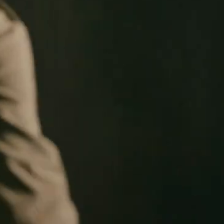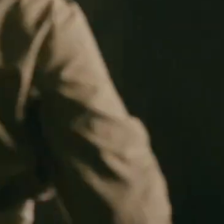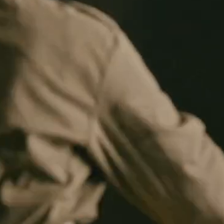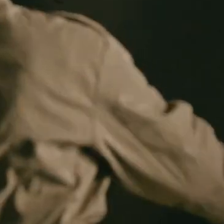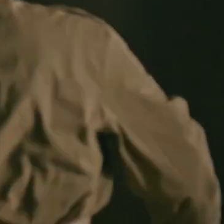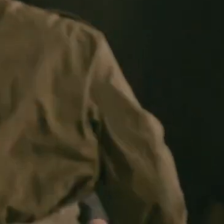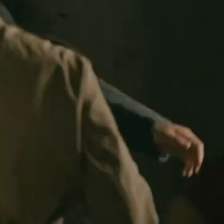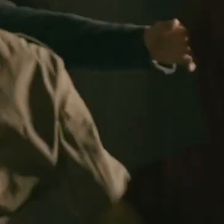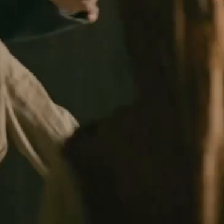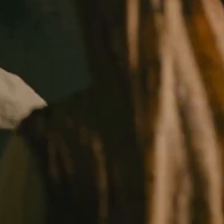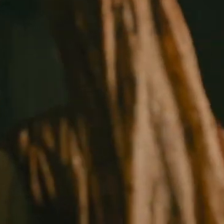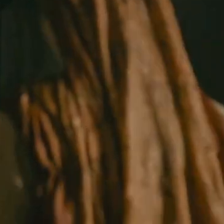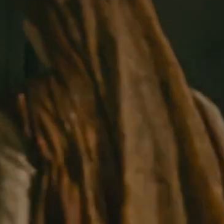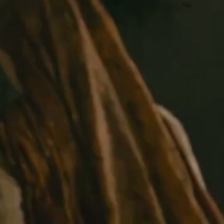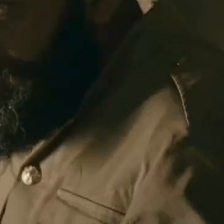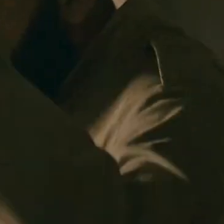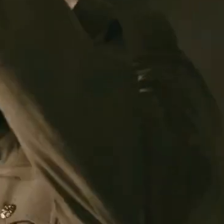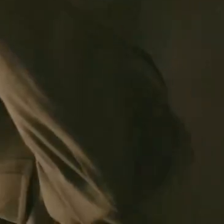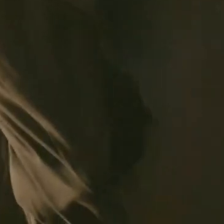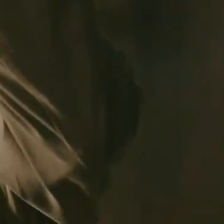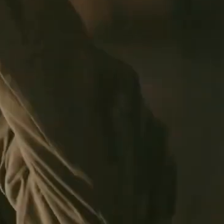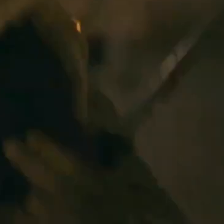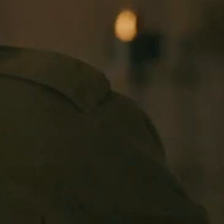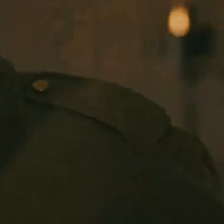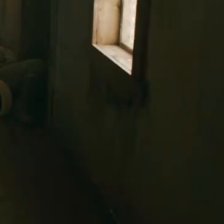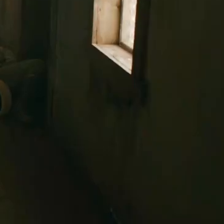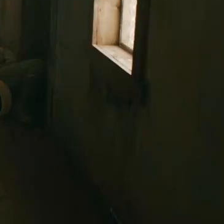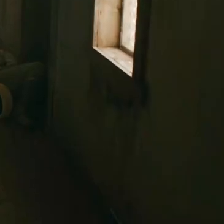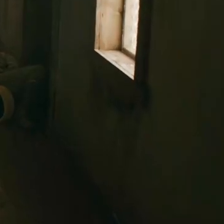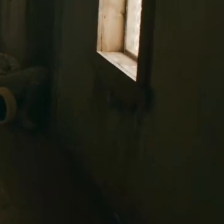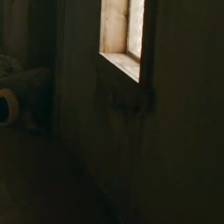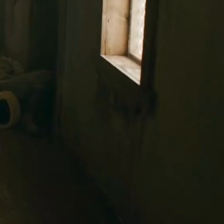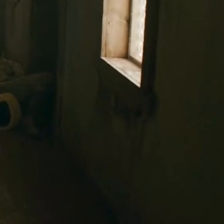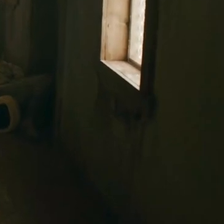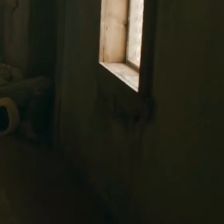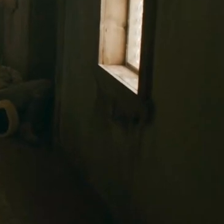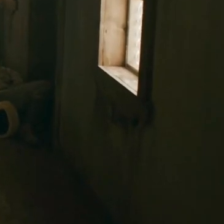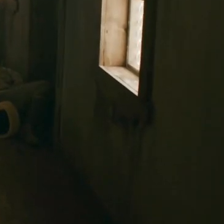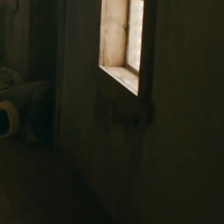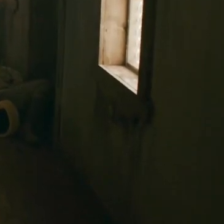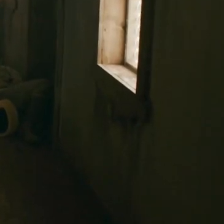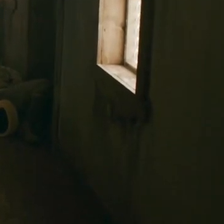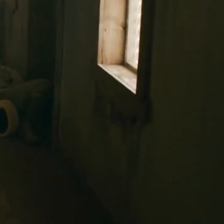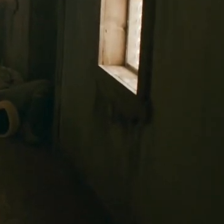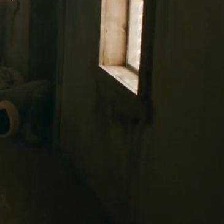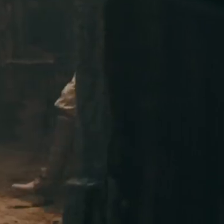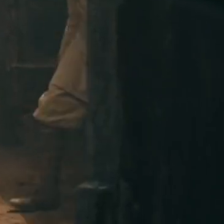Mehmet de Sait omuz omuza peşine düştüler. Mevlüt sarığını çıkarıp yerdekilerden birinin üstüne koydu.